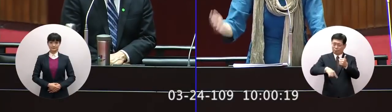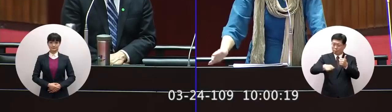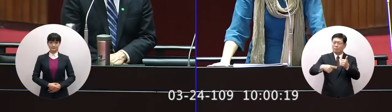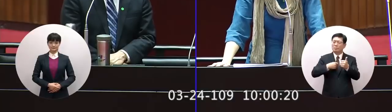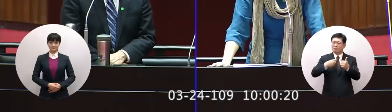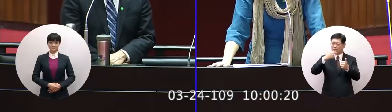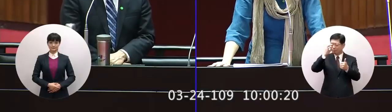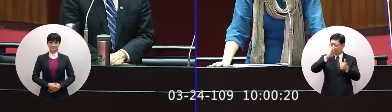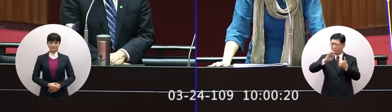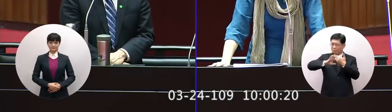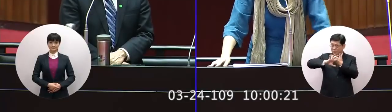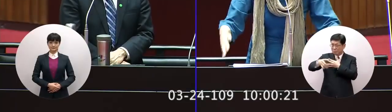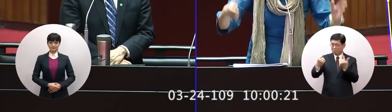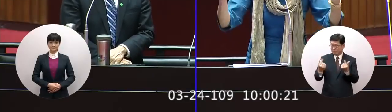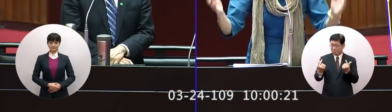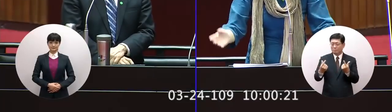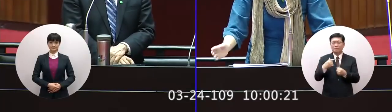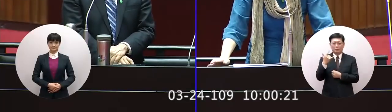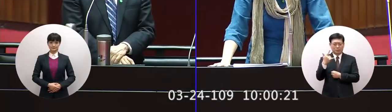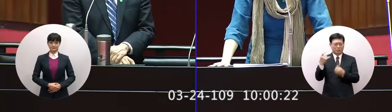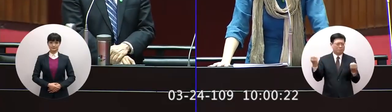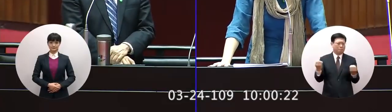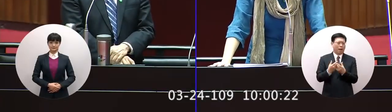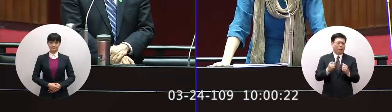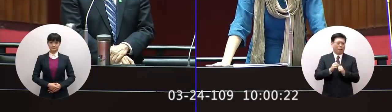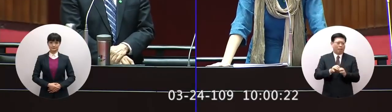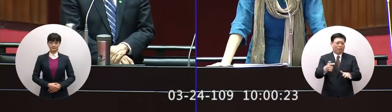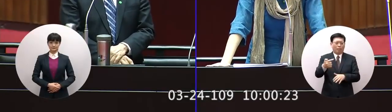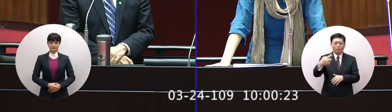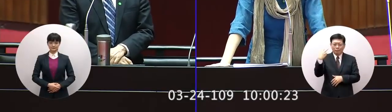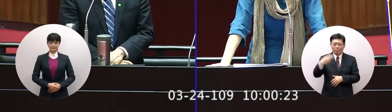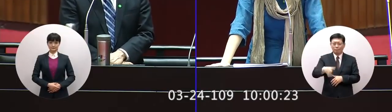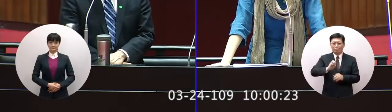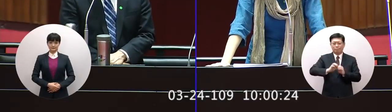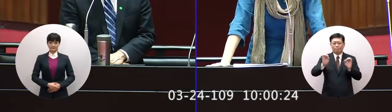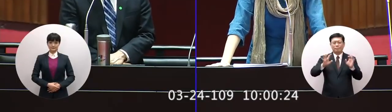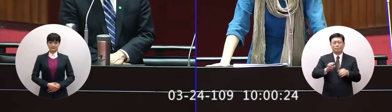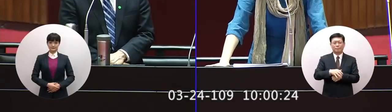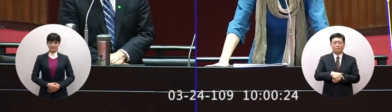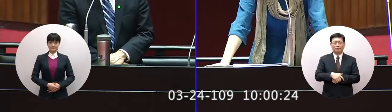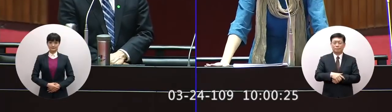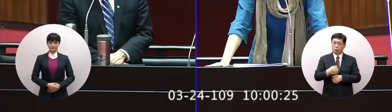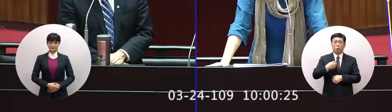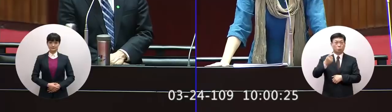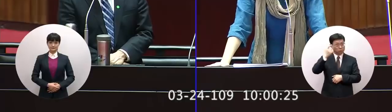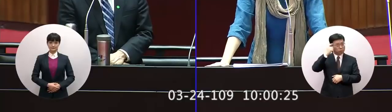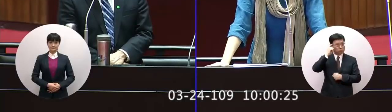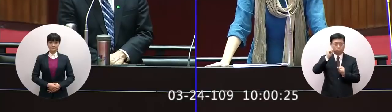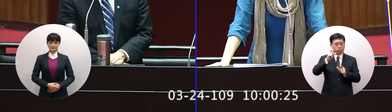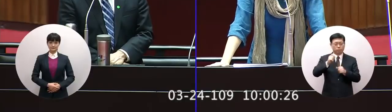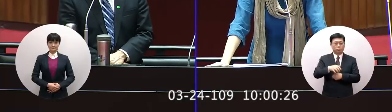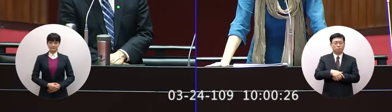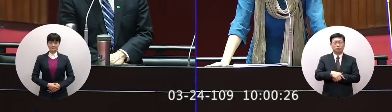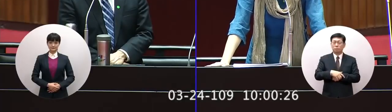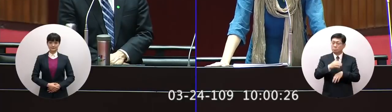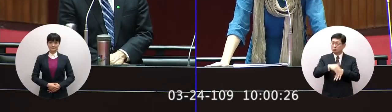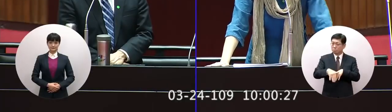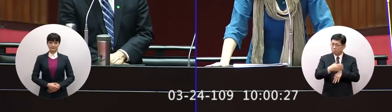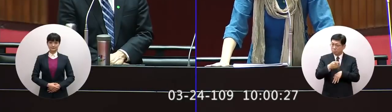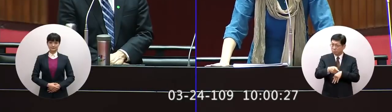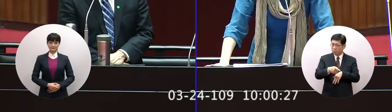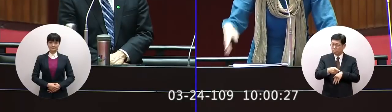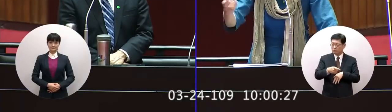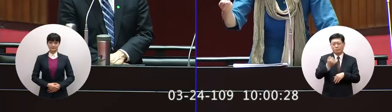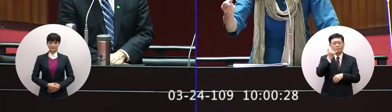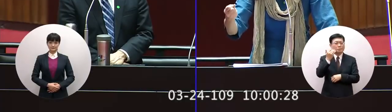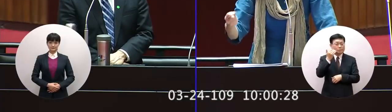要跟其他的国家一样，爆发了大规模的传染，不得已的时候才发布紧急命令。但我的意思是说，会不会？